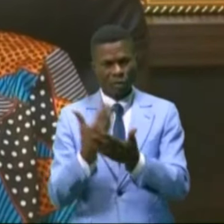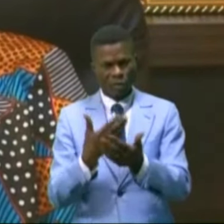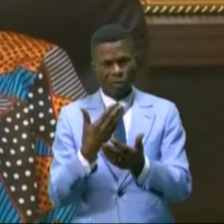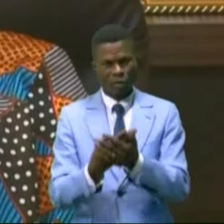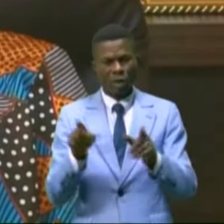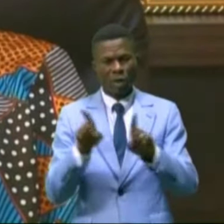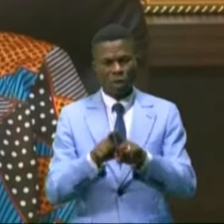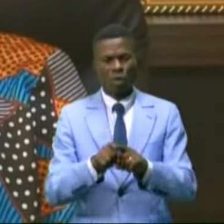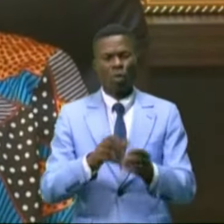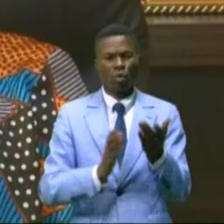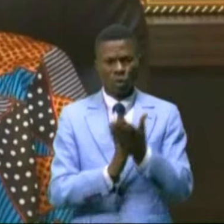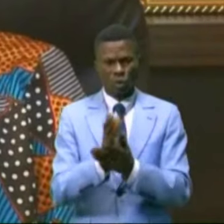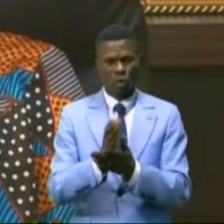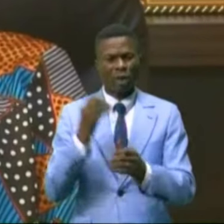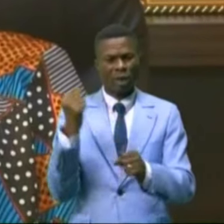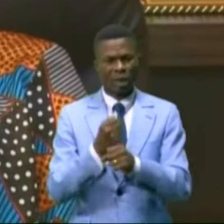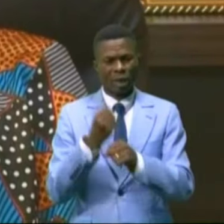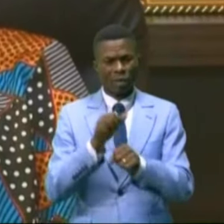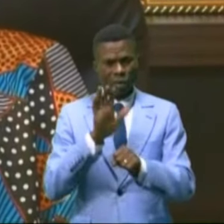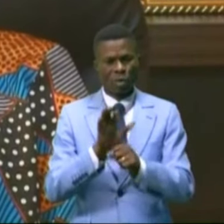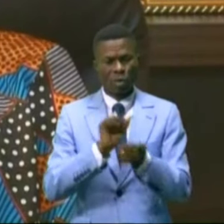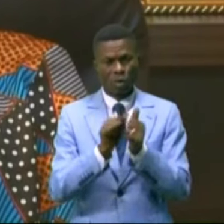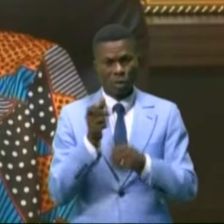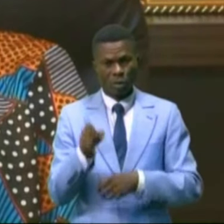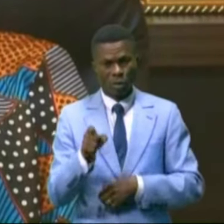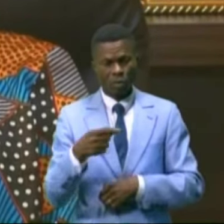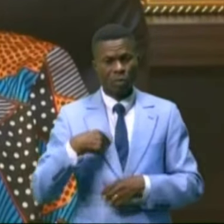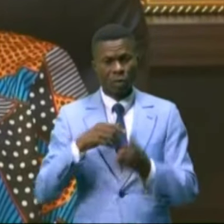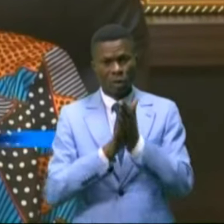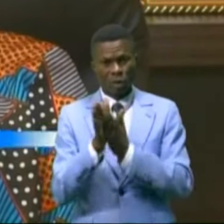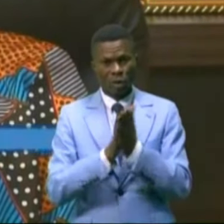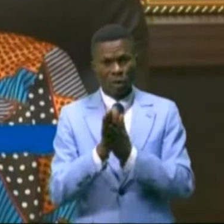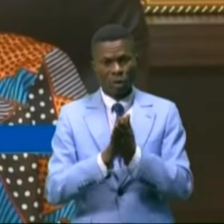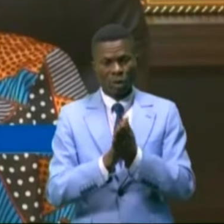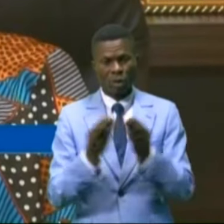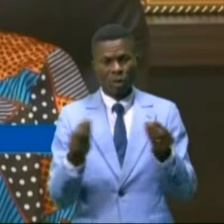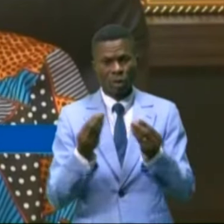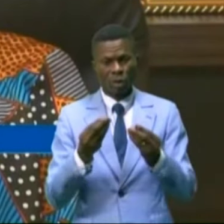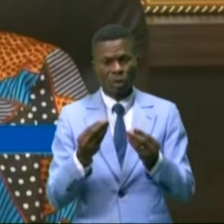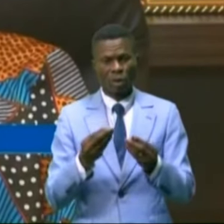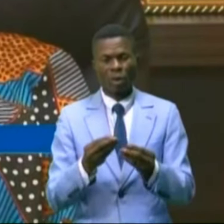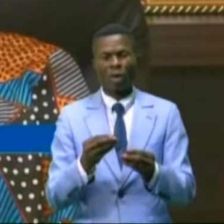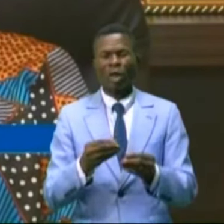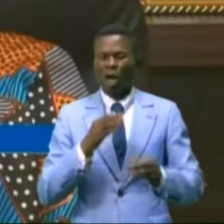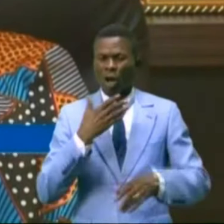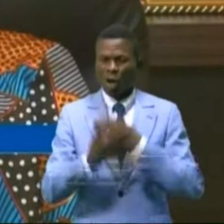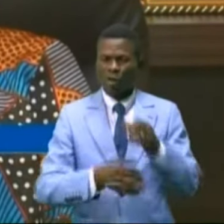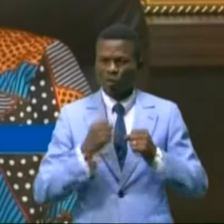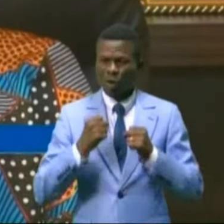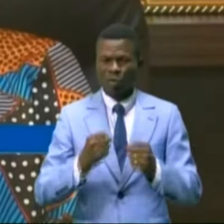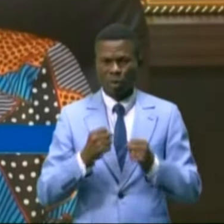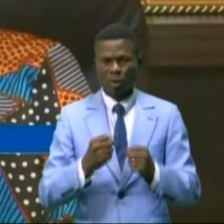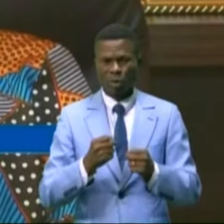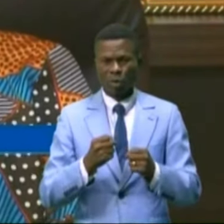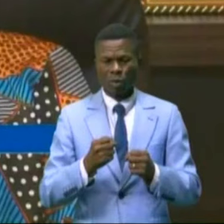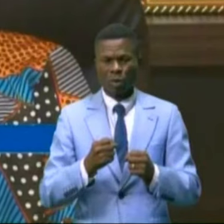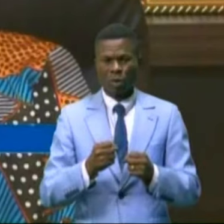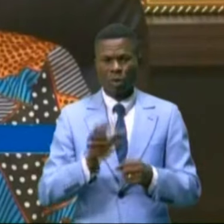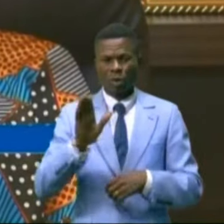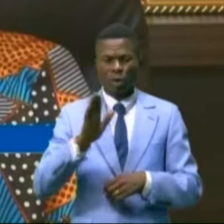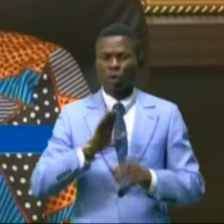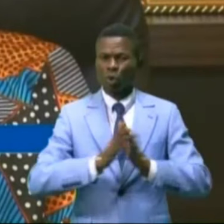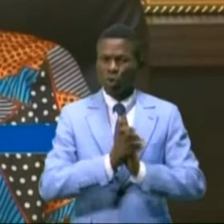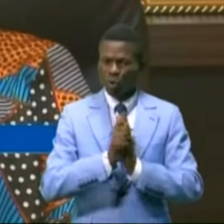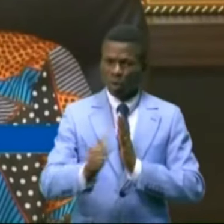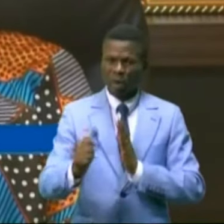comme il se doit pour pouvoir travailler sur ces deux axes là tout ce que nous souhaitons c'est de se concentrer dessus et de mettre toute son énergie sa force son ses